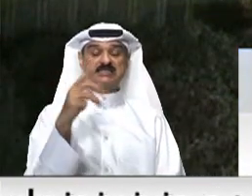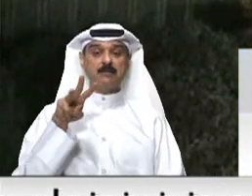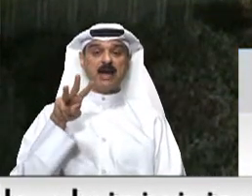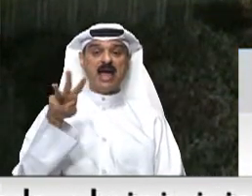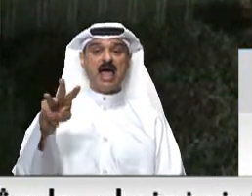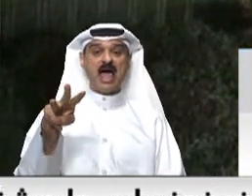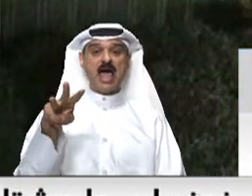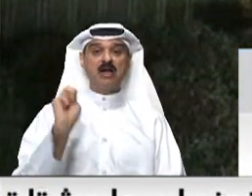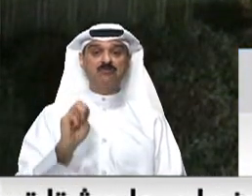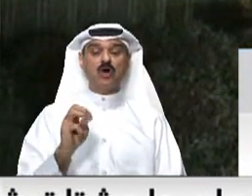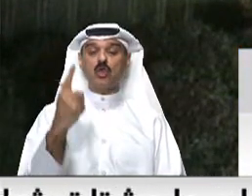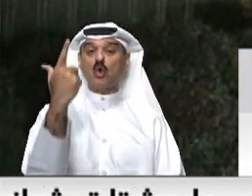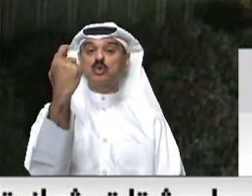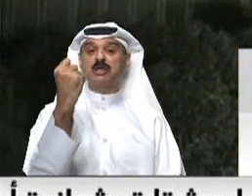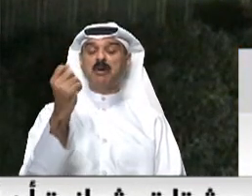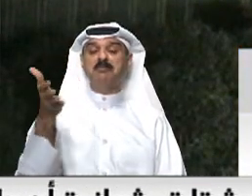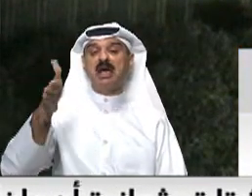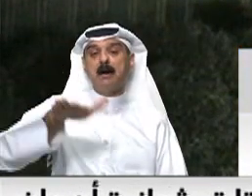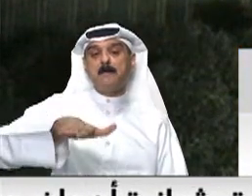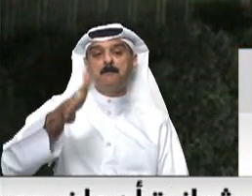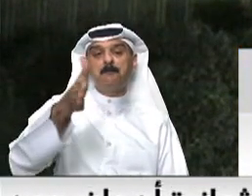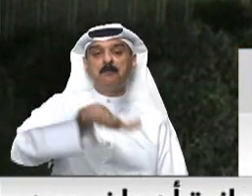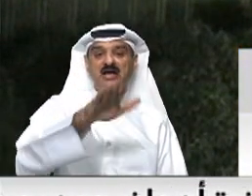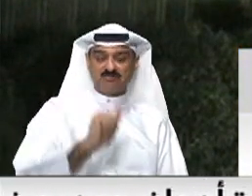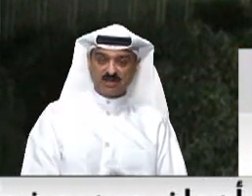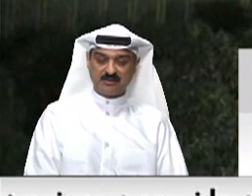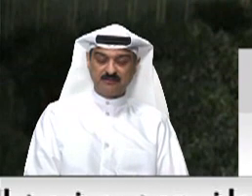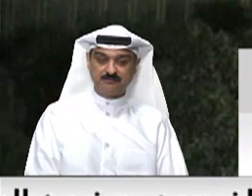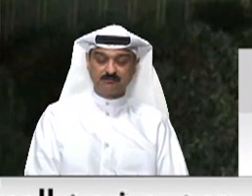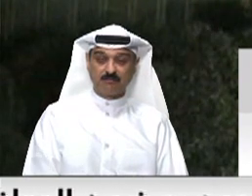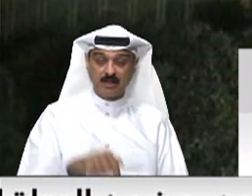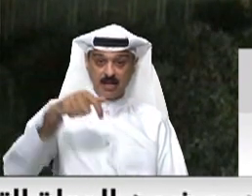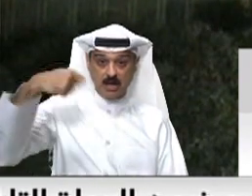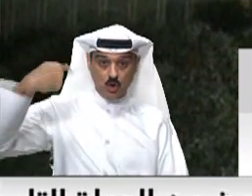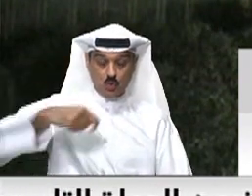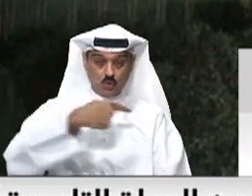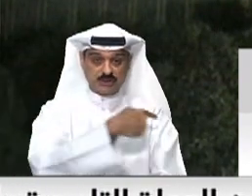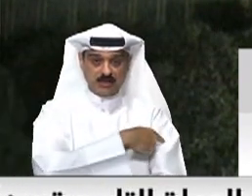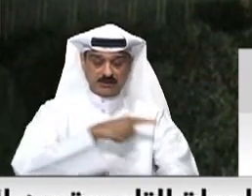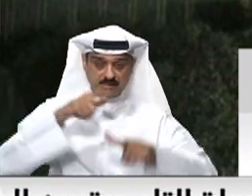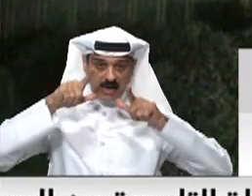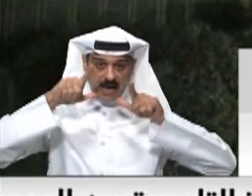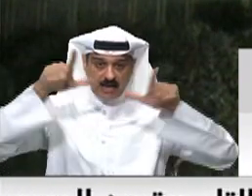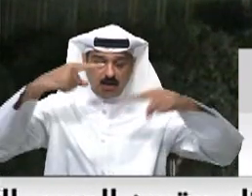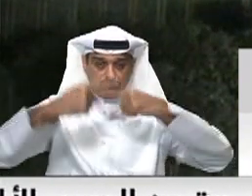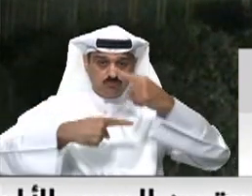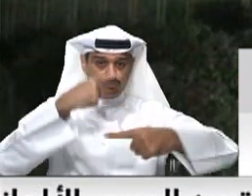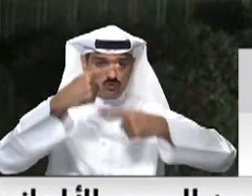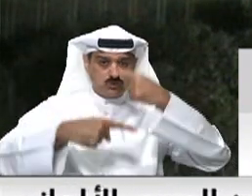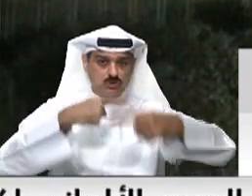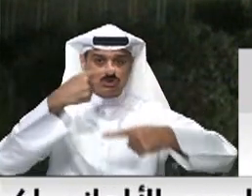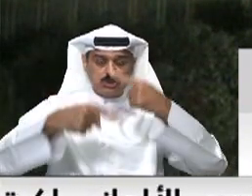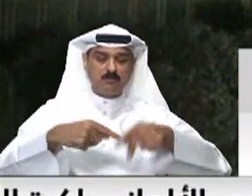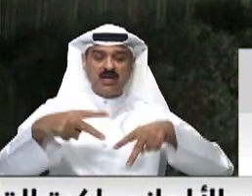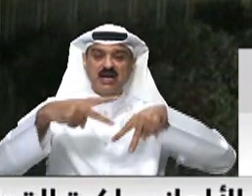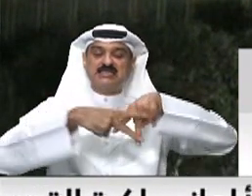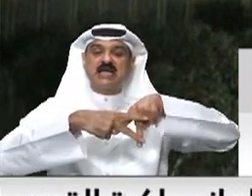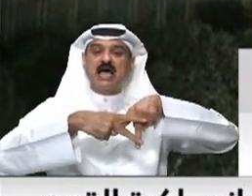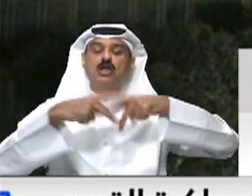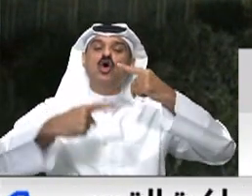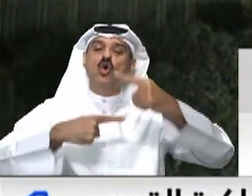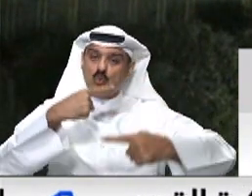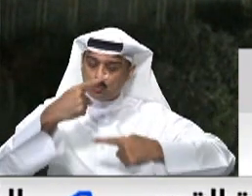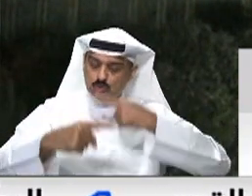7703 شهداء، فيما ازداد هذا العدد بعد إعلان وزارة الصحة. مع استمرار الاقتتال الإسرائيلي يشار إلى